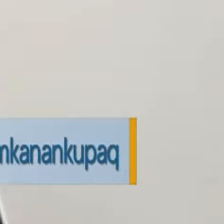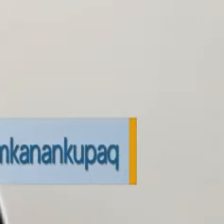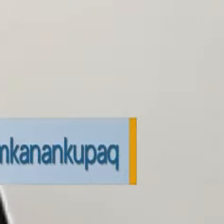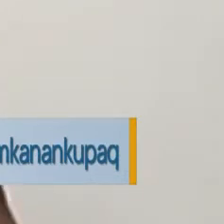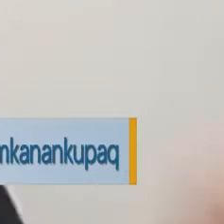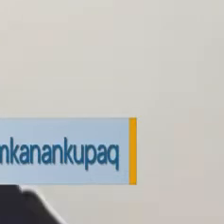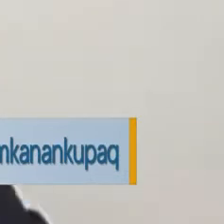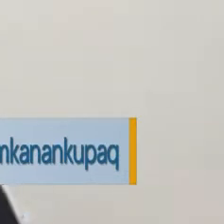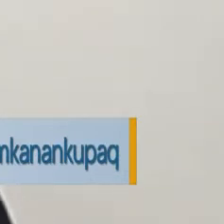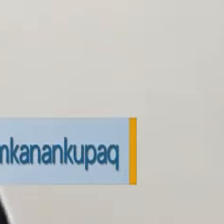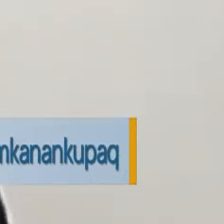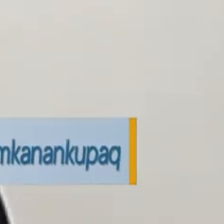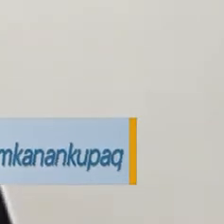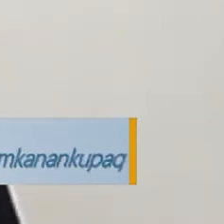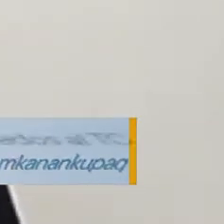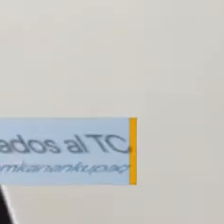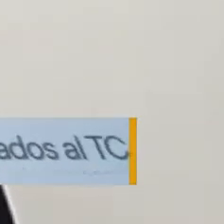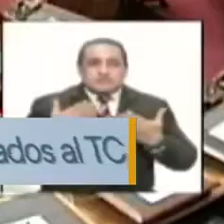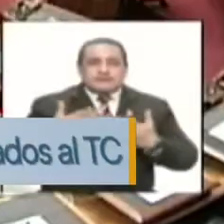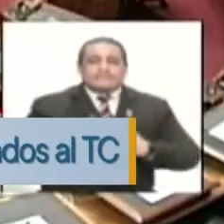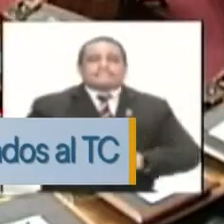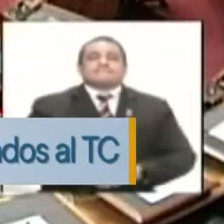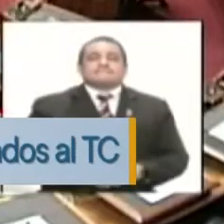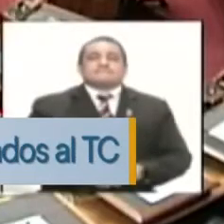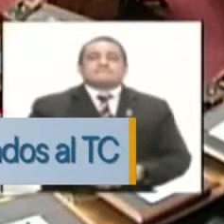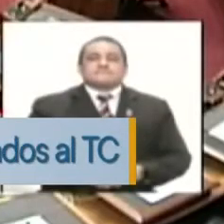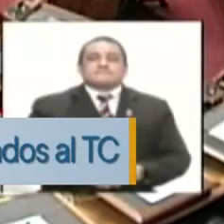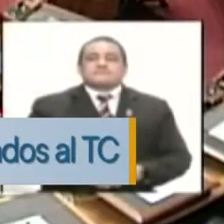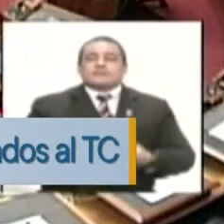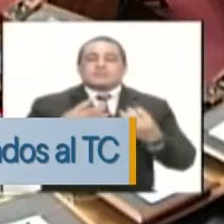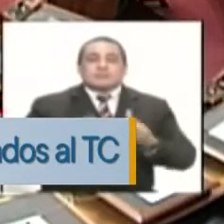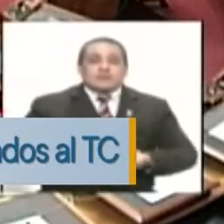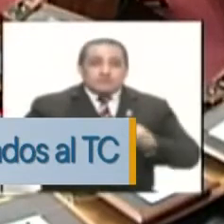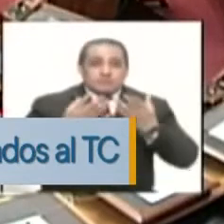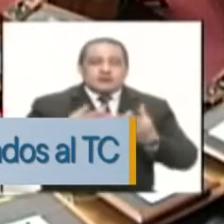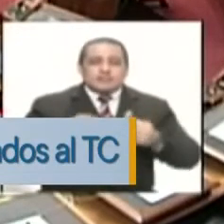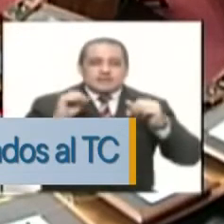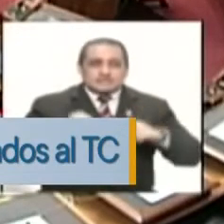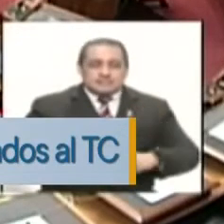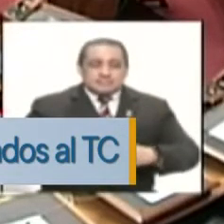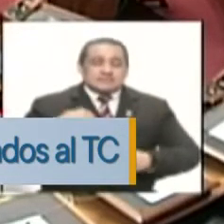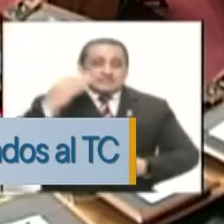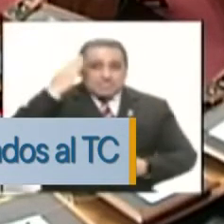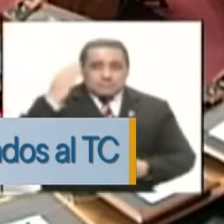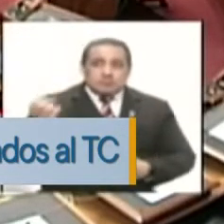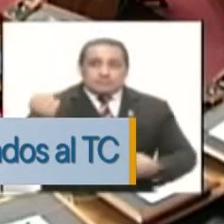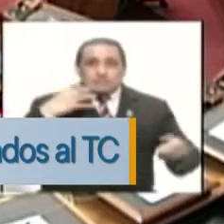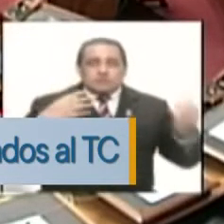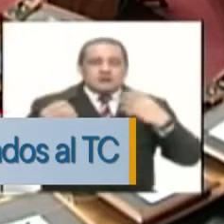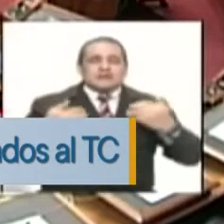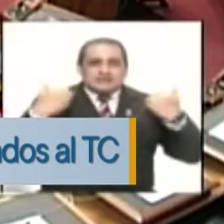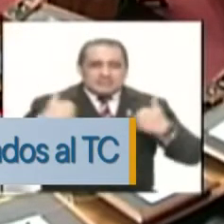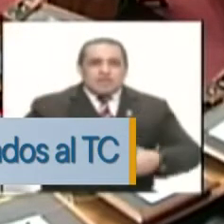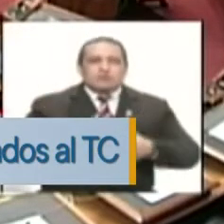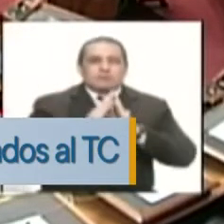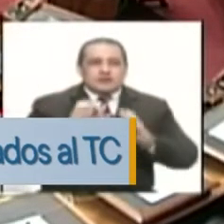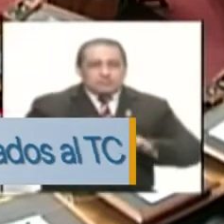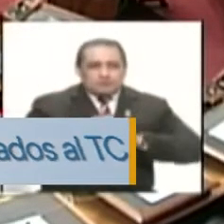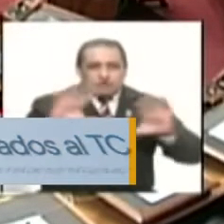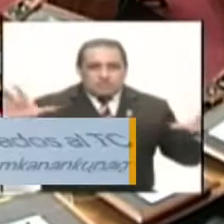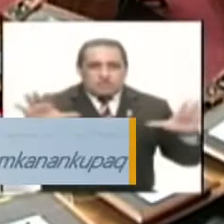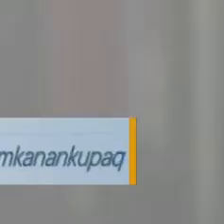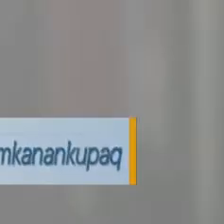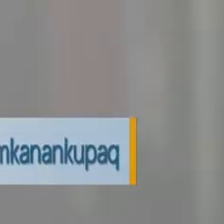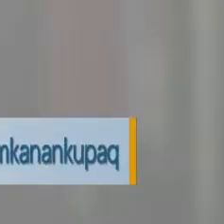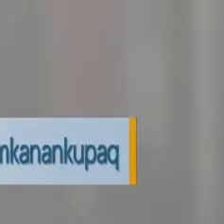chayukupikashan Luciano López amachaku, kallariskankumanta pacha tukuchanankamas kai proceso kamanas chaninchu, ajinatan paekarrima